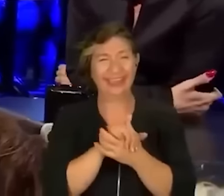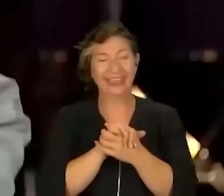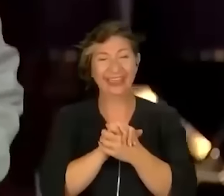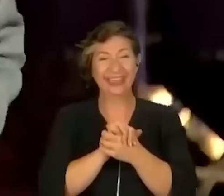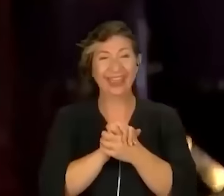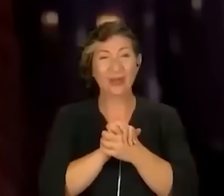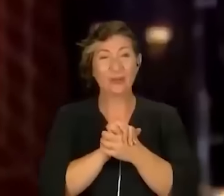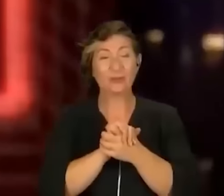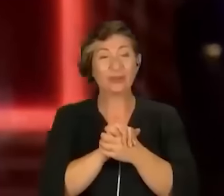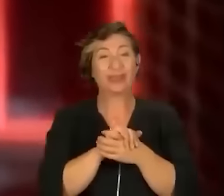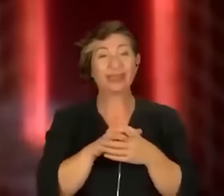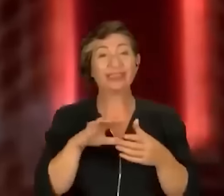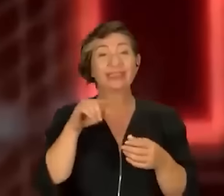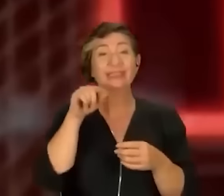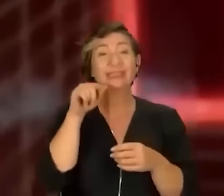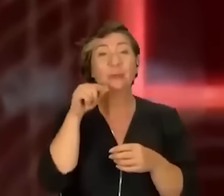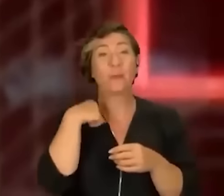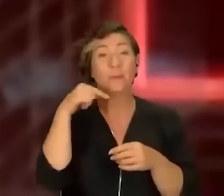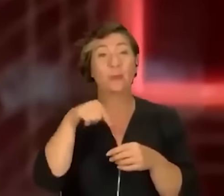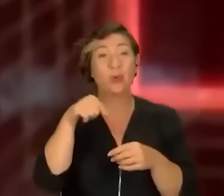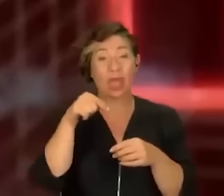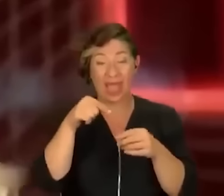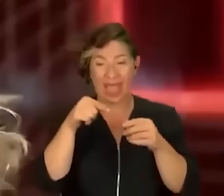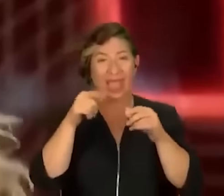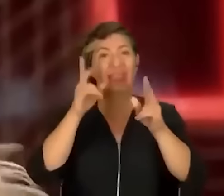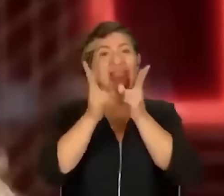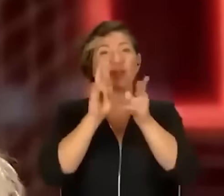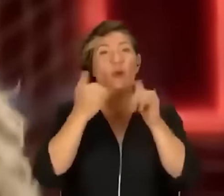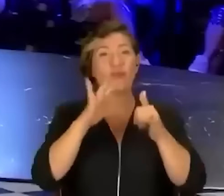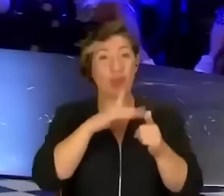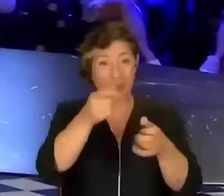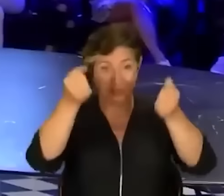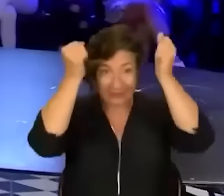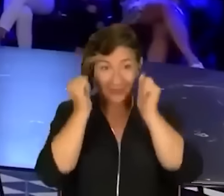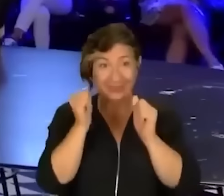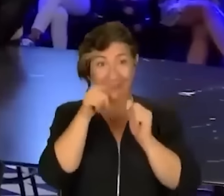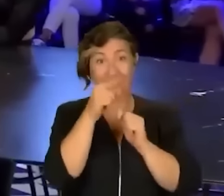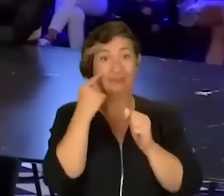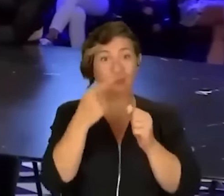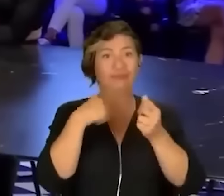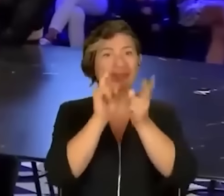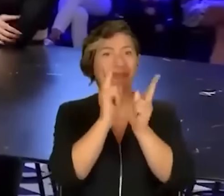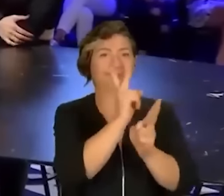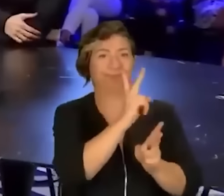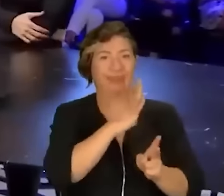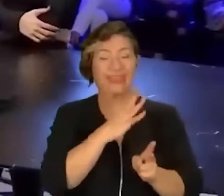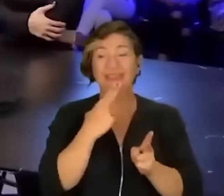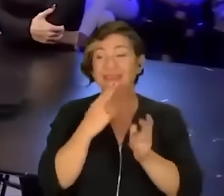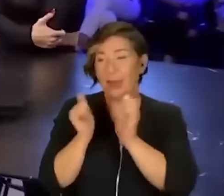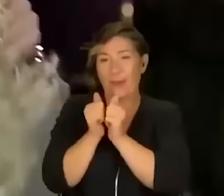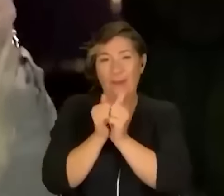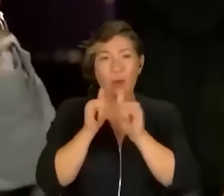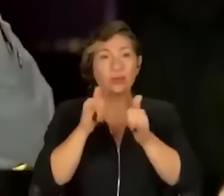Ay, şimdi hangisi ben bu acaba? Şeyde Harem Kabare'de bunları takıyorum. Mesela Harem Kabare oyunu var bizim. Kızlarla